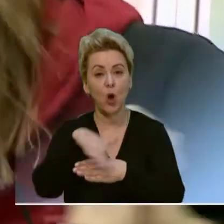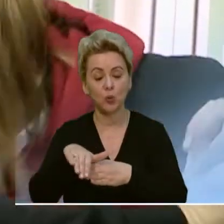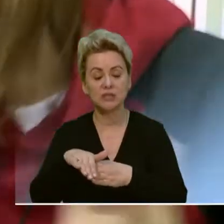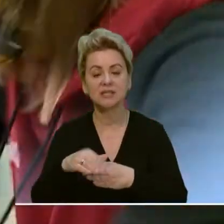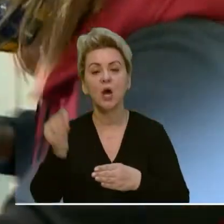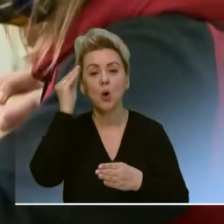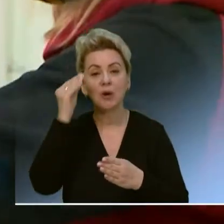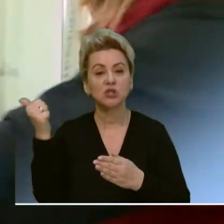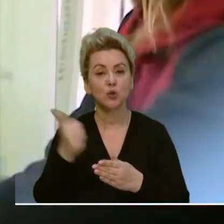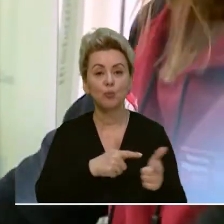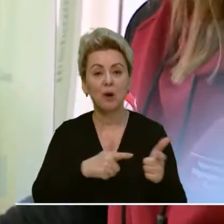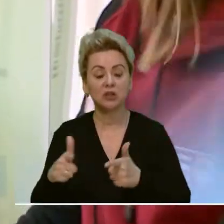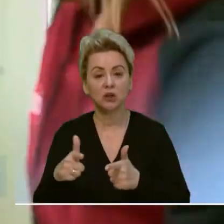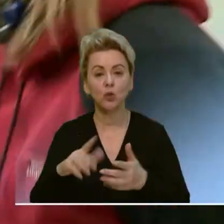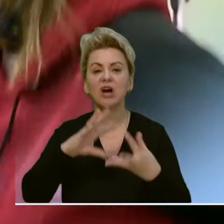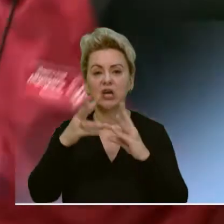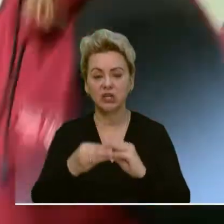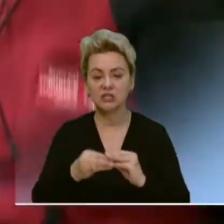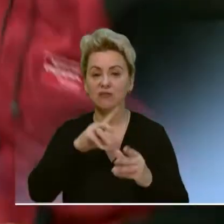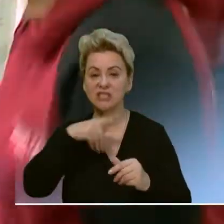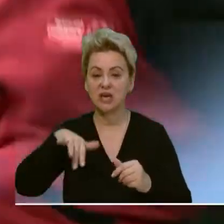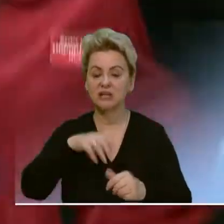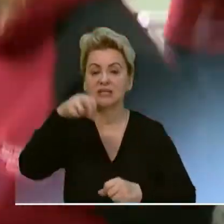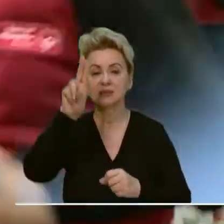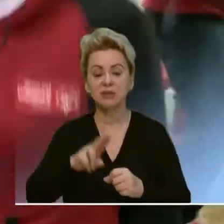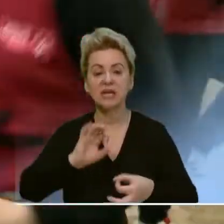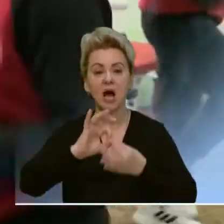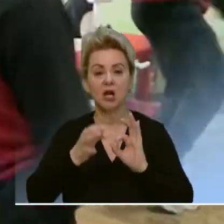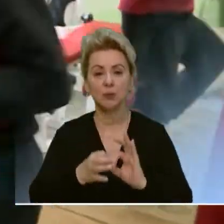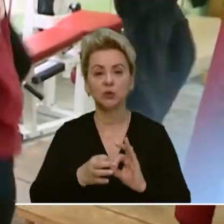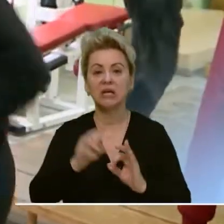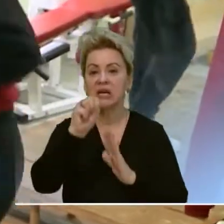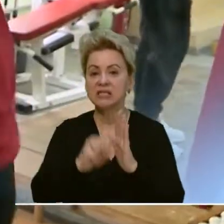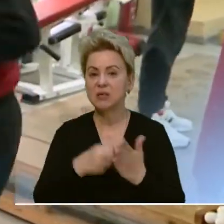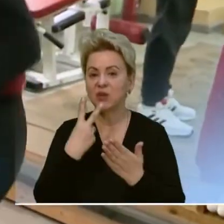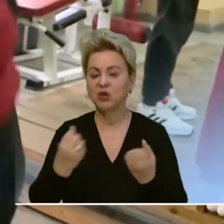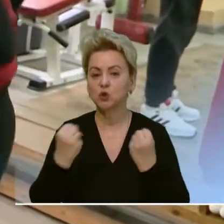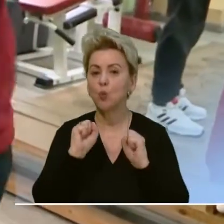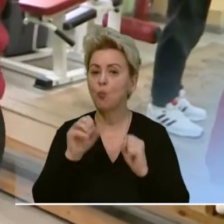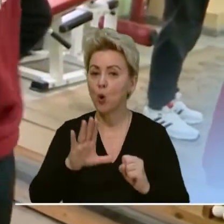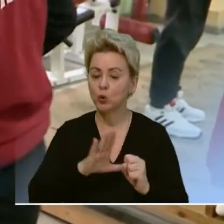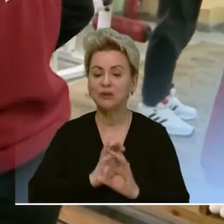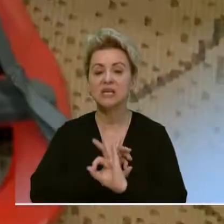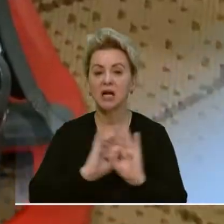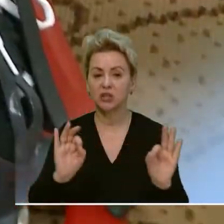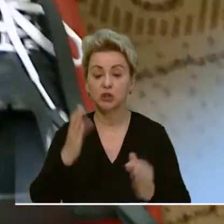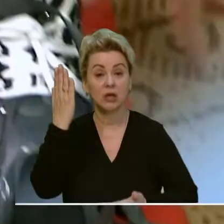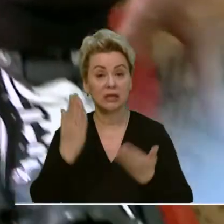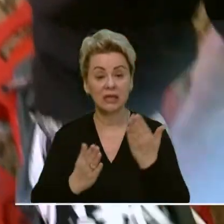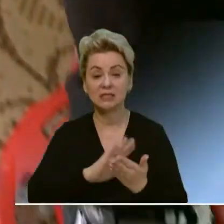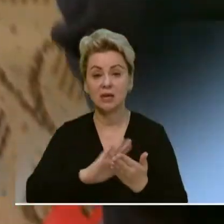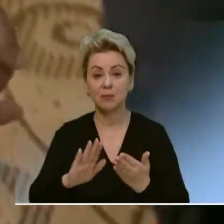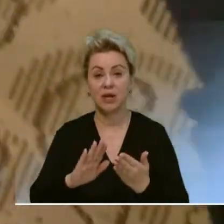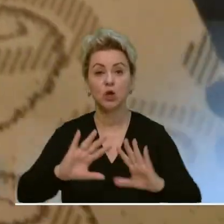По сути, неделя на подготовку, а результат на Всероссийской специальной олимпиаде по зимним видам спорта мог бы быть отличным, если бы